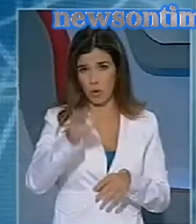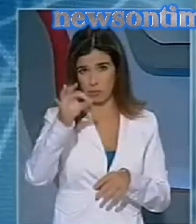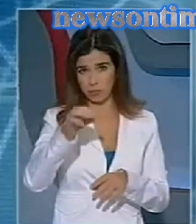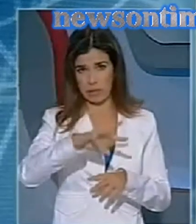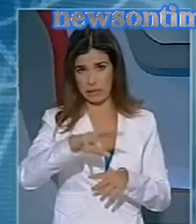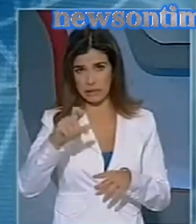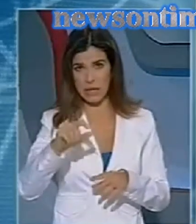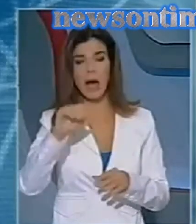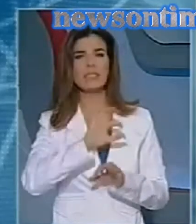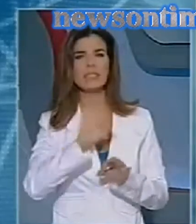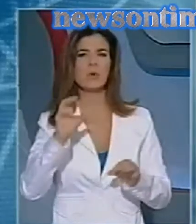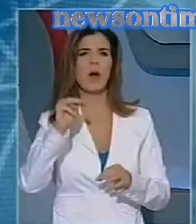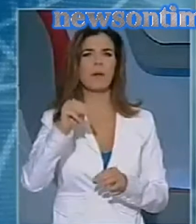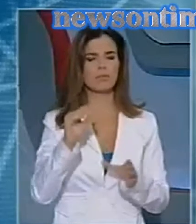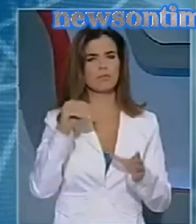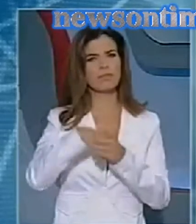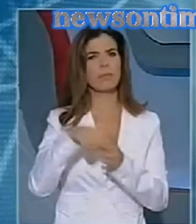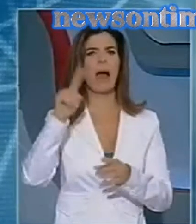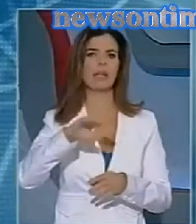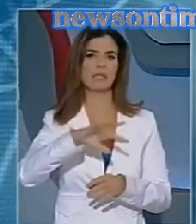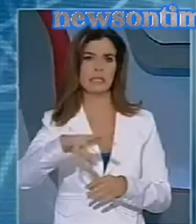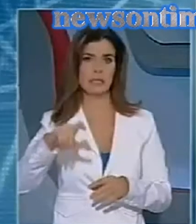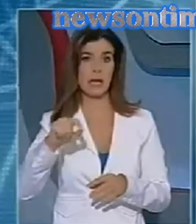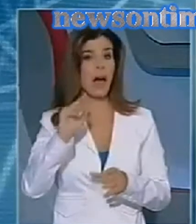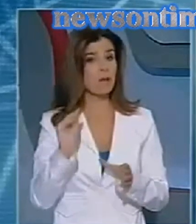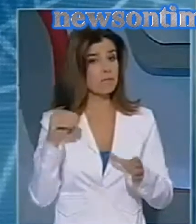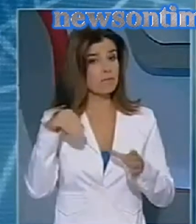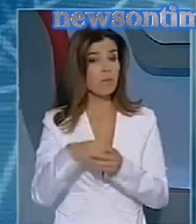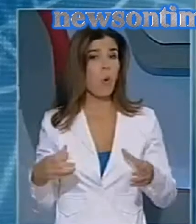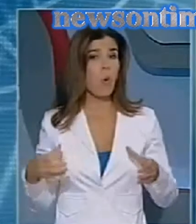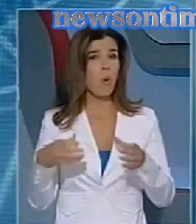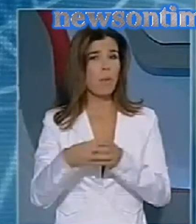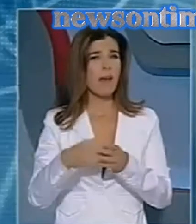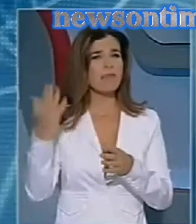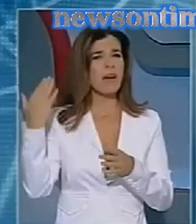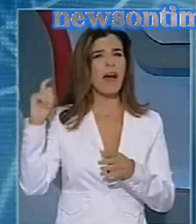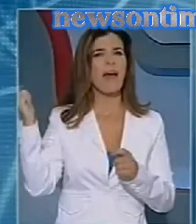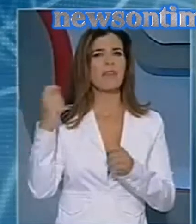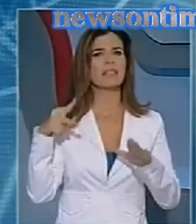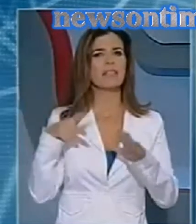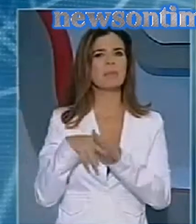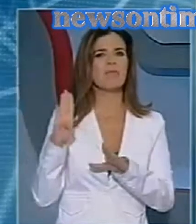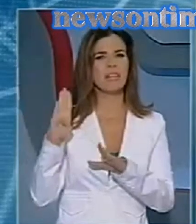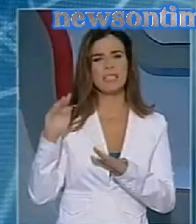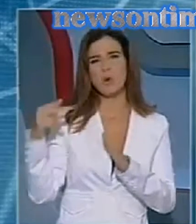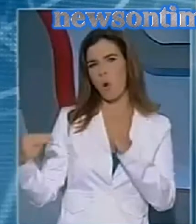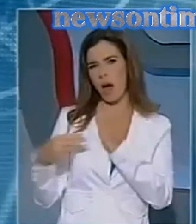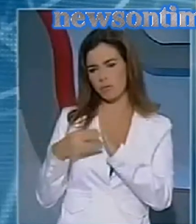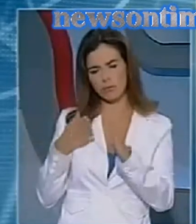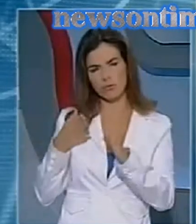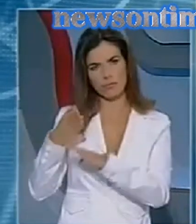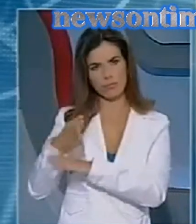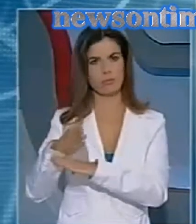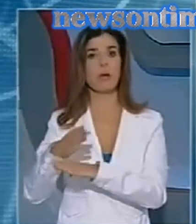οποία υπάρχουν υποψίες συμμετοχής του Νίκου Μαζιώτη. Φέρεται να συμμετείχε στην ομάδα που εισέβαλε σε υποκατάστημα της Εθνικής Τράπεζας στο Βελεστίνο τον